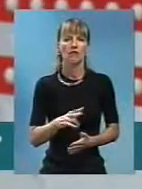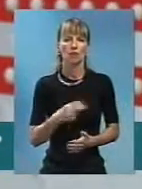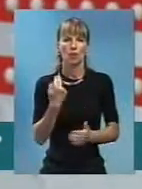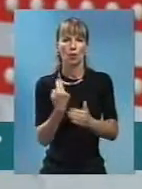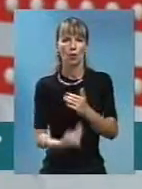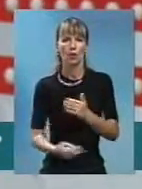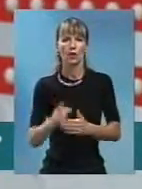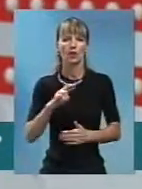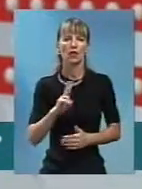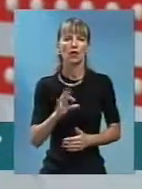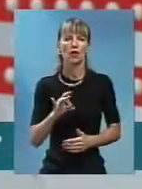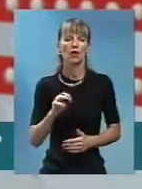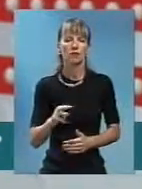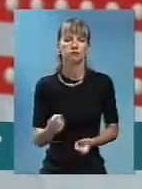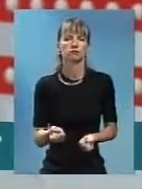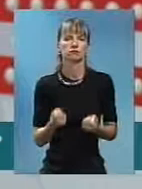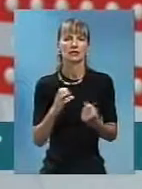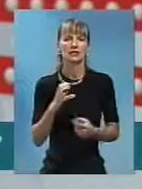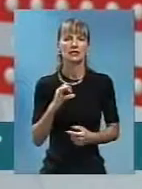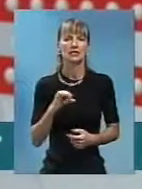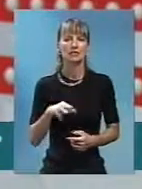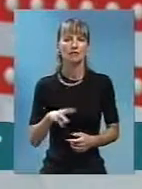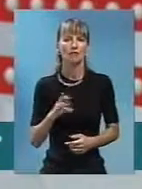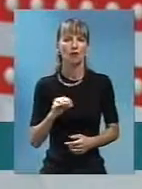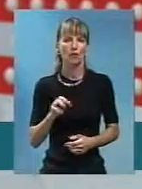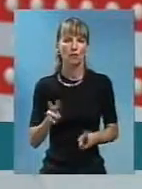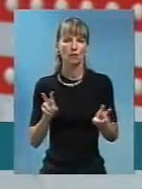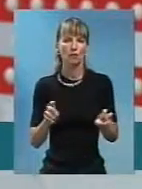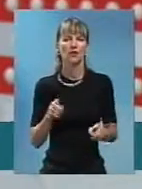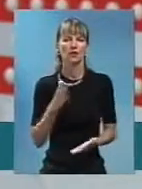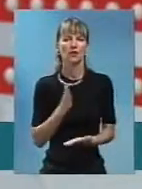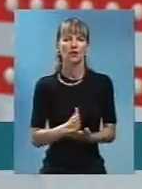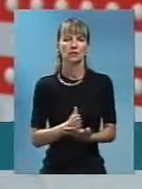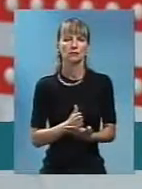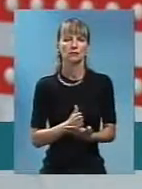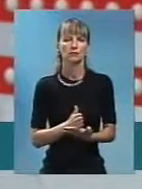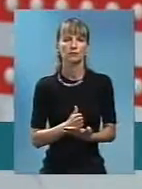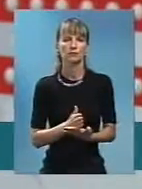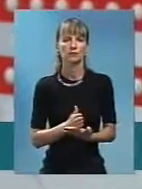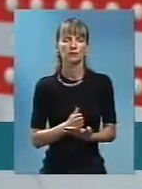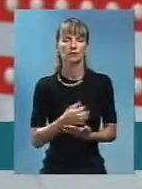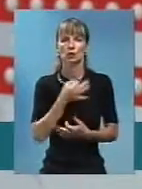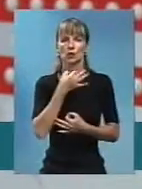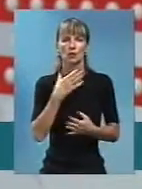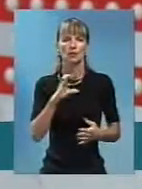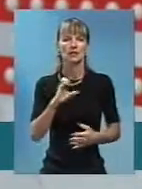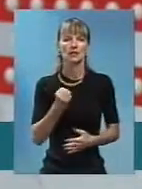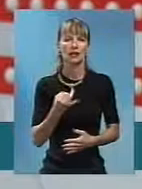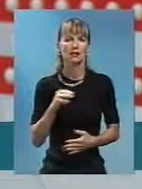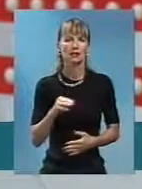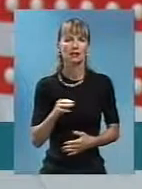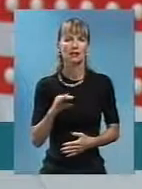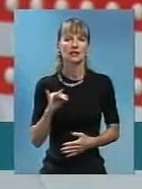І тоді виникає символ, який називається, він існує, відкриваєте любий сайт з історії